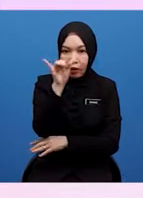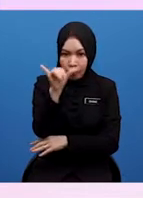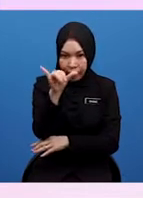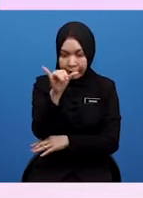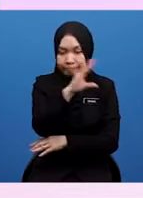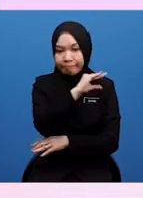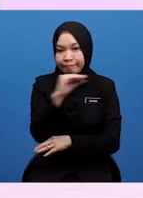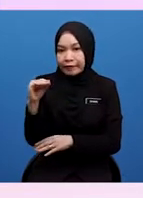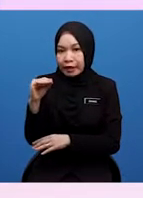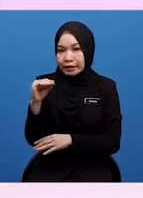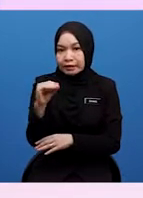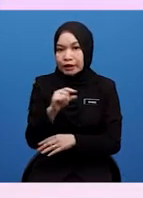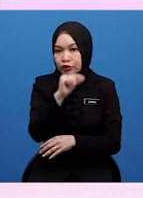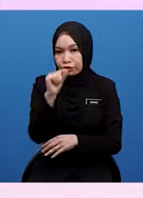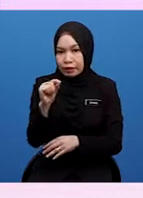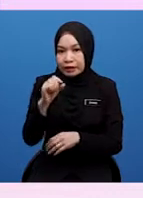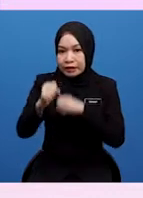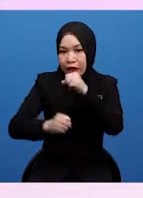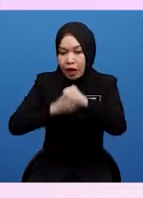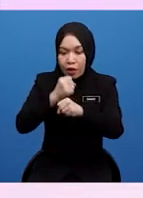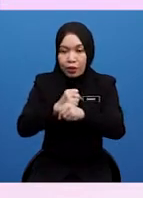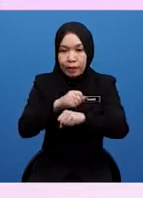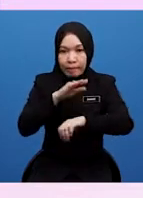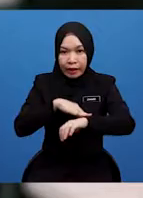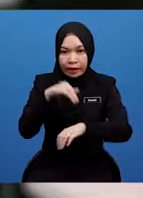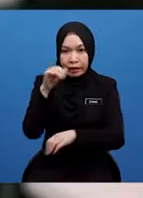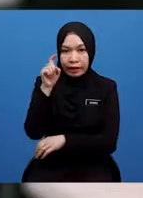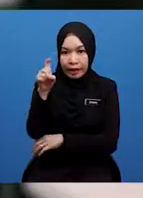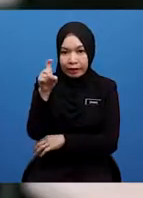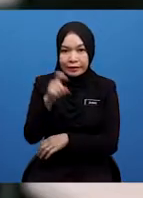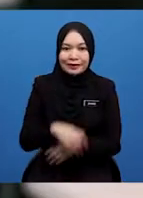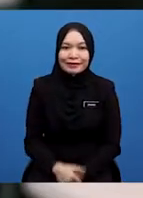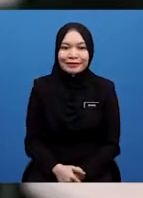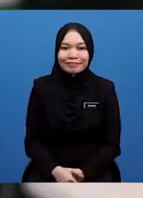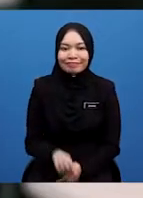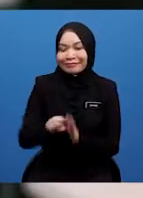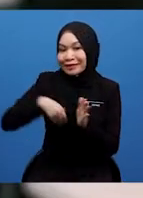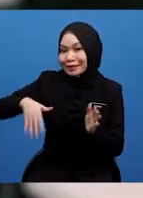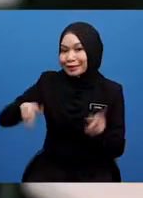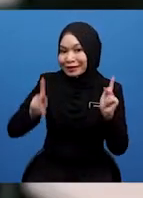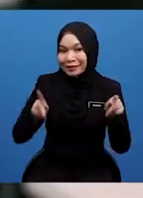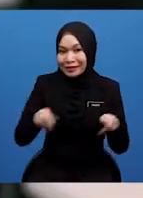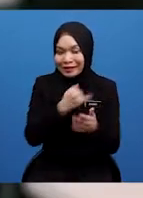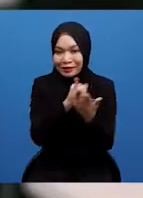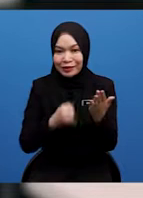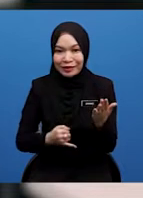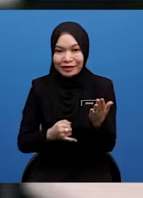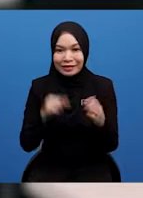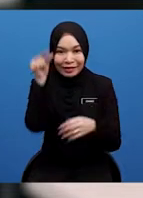sekali, label tahun pada paksi X. Sebelum pelajar-pelajar melukis graf